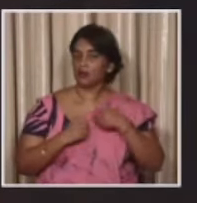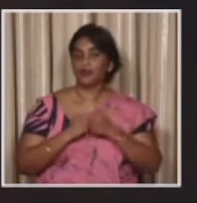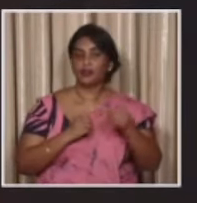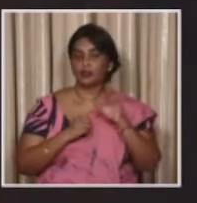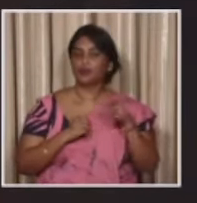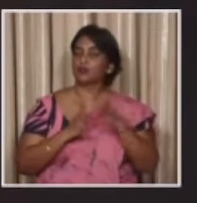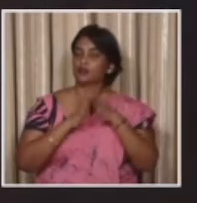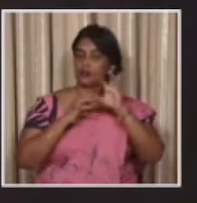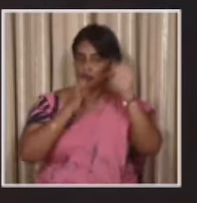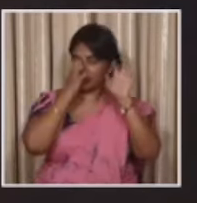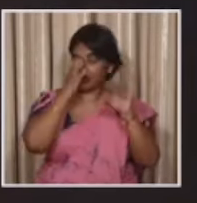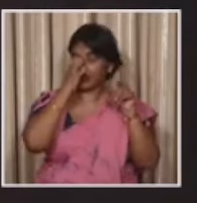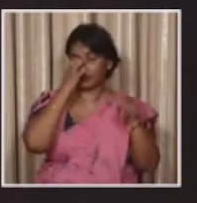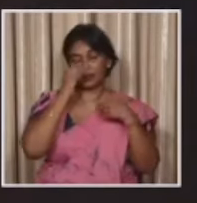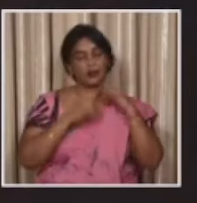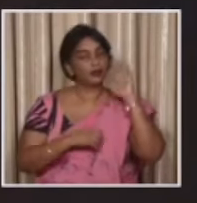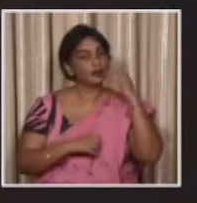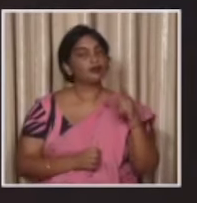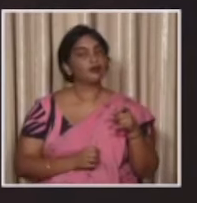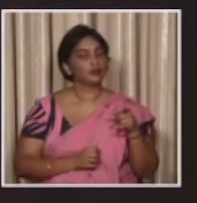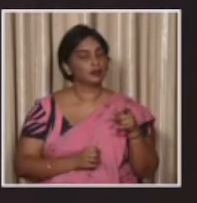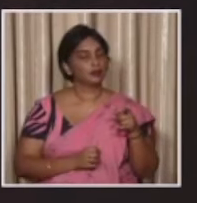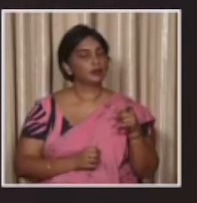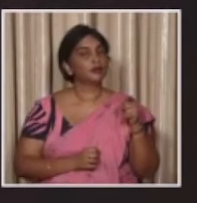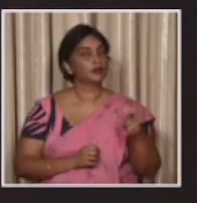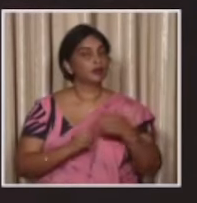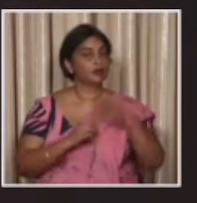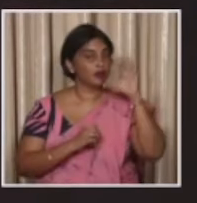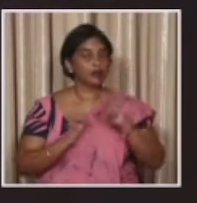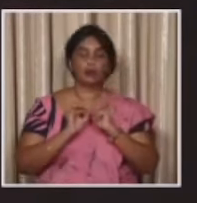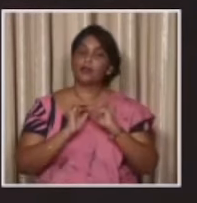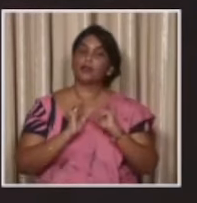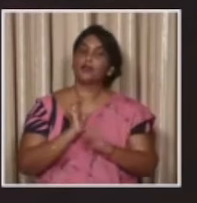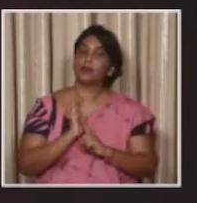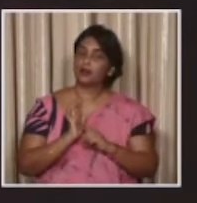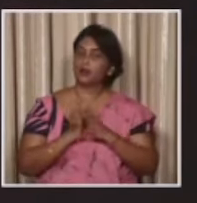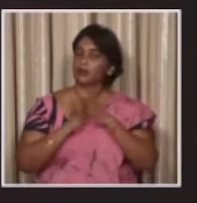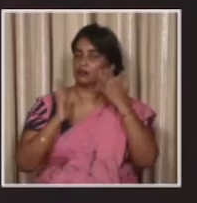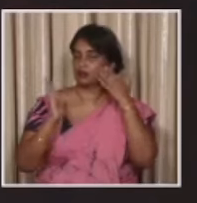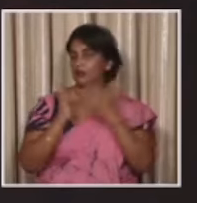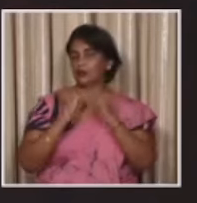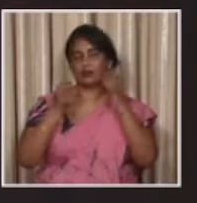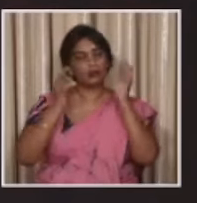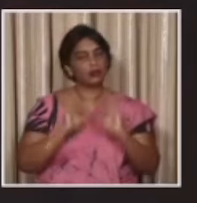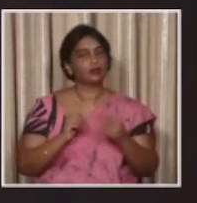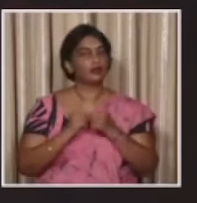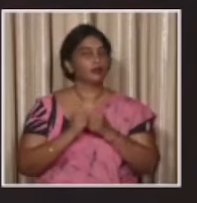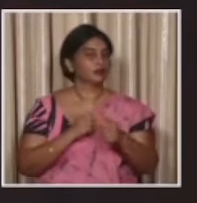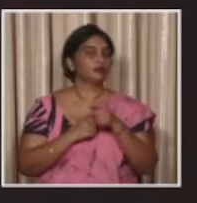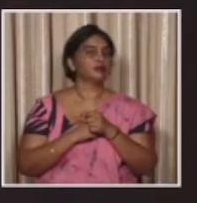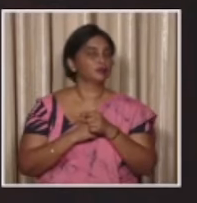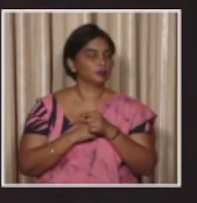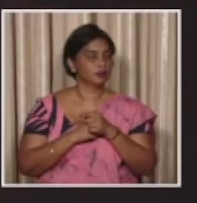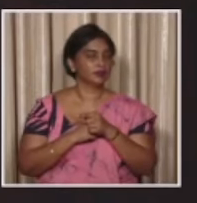තමයි ගොඩක් රටවල් උත්සාහ කරන්නේ. ඒක නිසා විශේෂයෙන්ම මේ අදගෙනන පනත තුලින් ඉතා විනිවිද භාවයෙන් පැහැදිලිවම